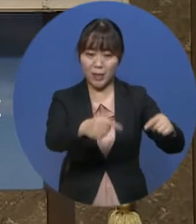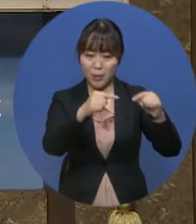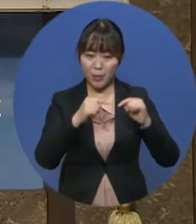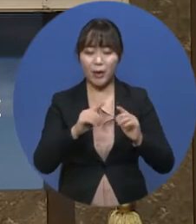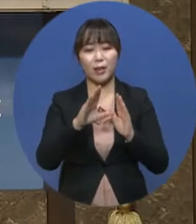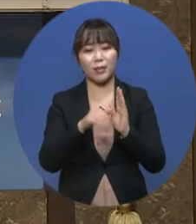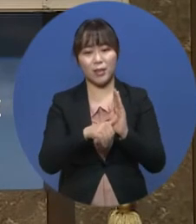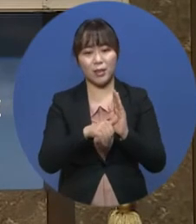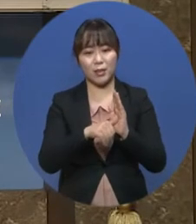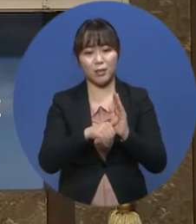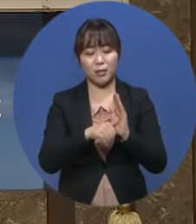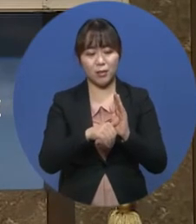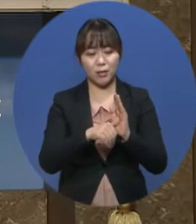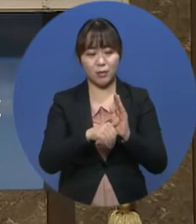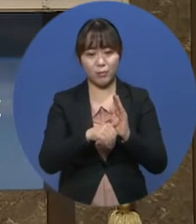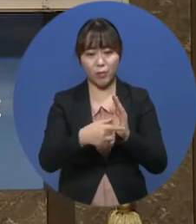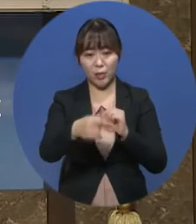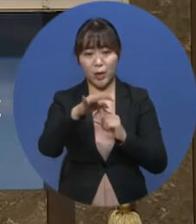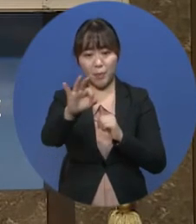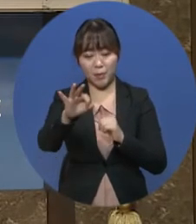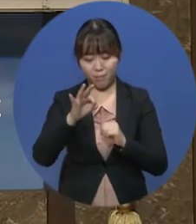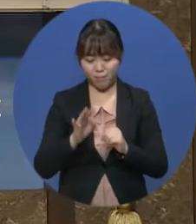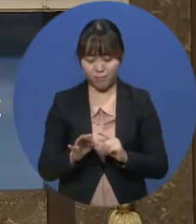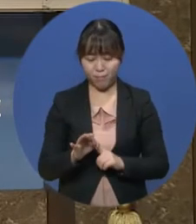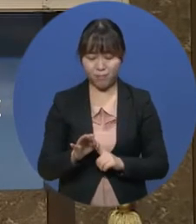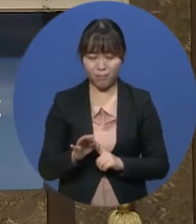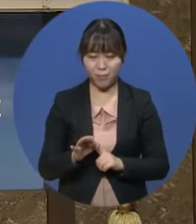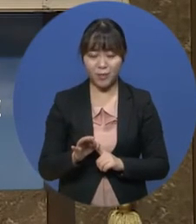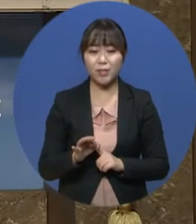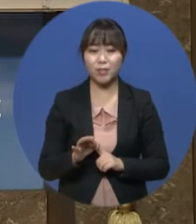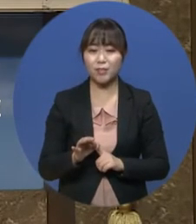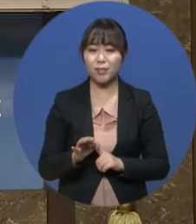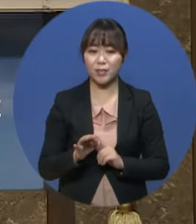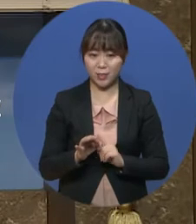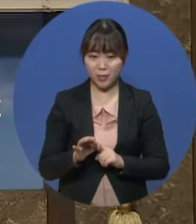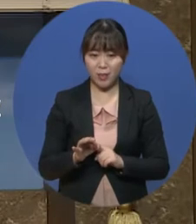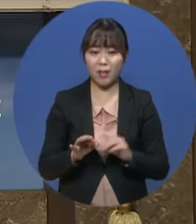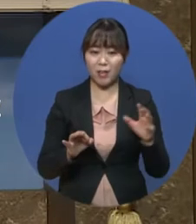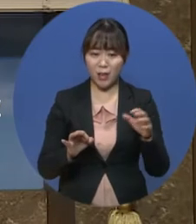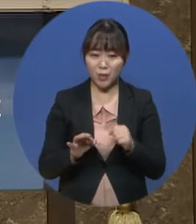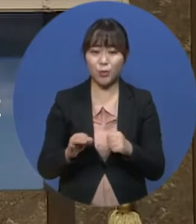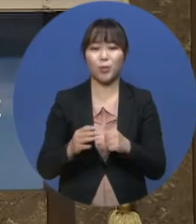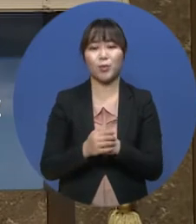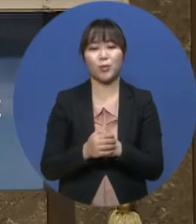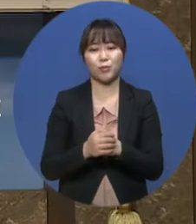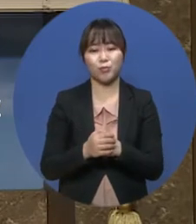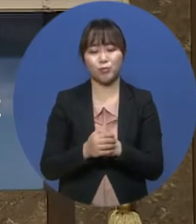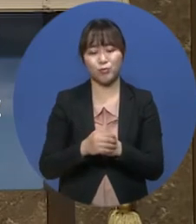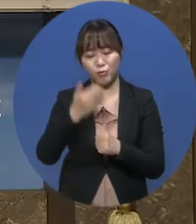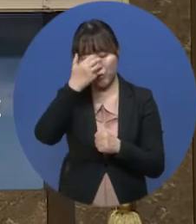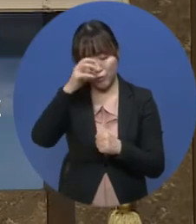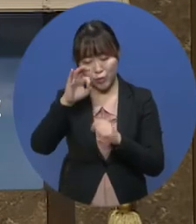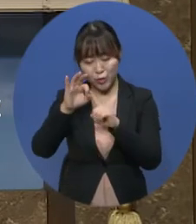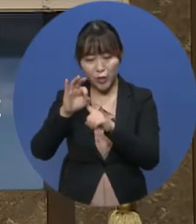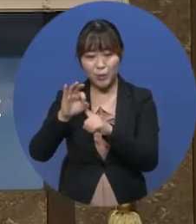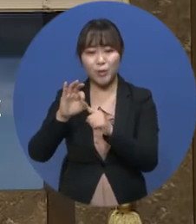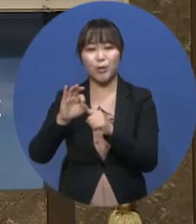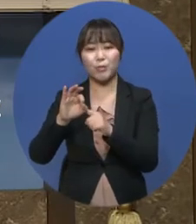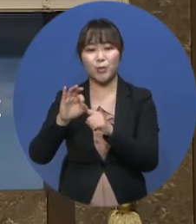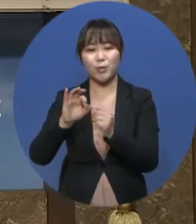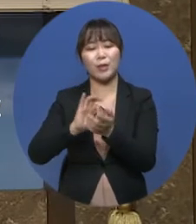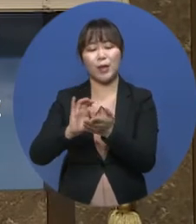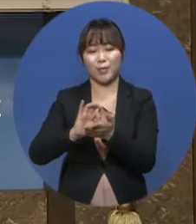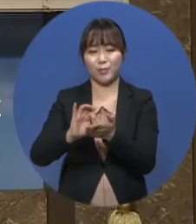참여할 때 이제 참가비를 내고 하지요 예 그럼 그 그것을 가지고 우리가 후원금으로 활용하는데